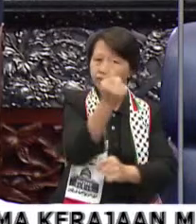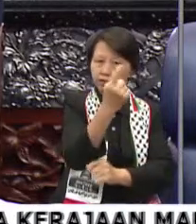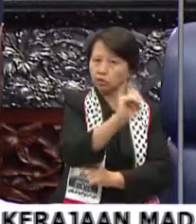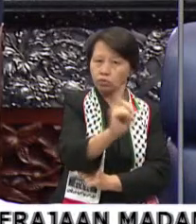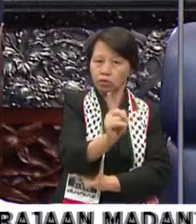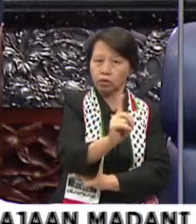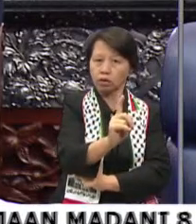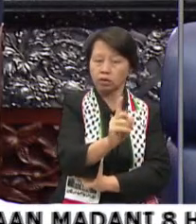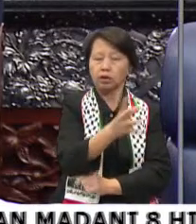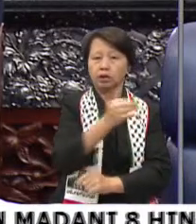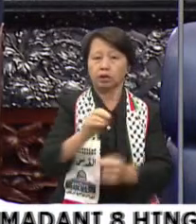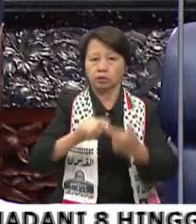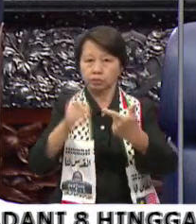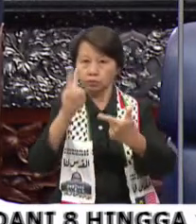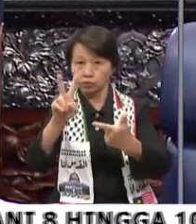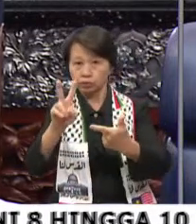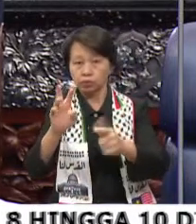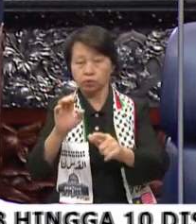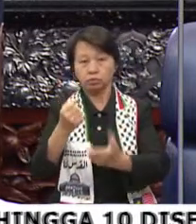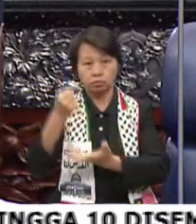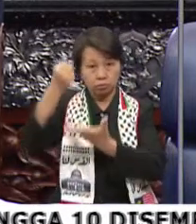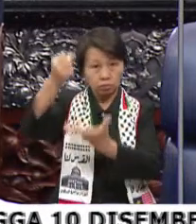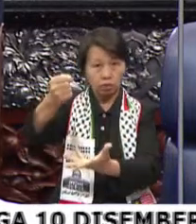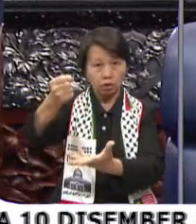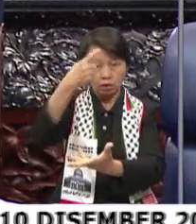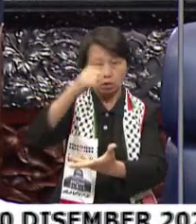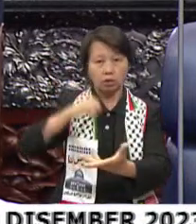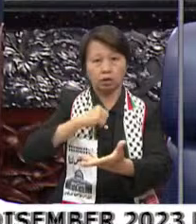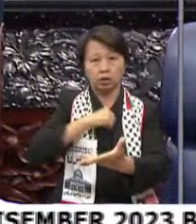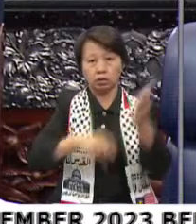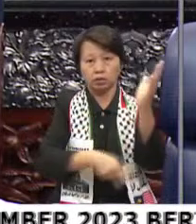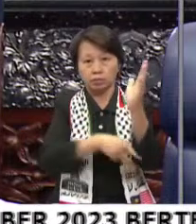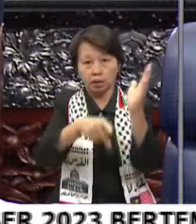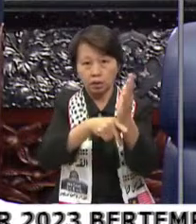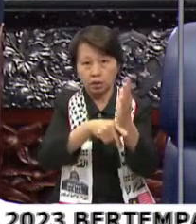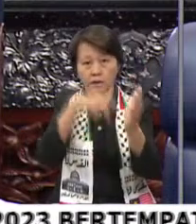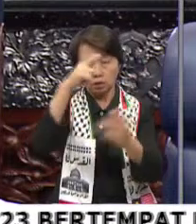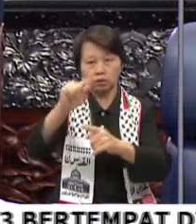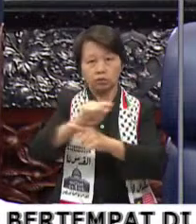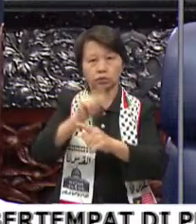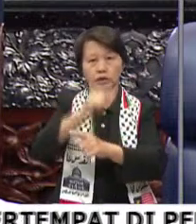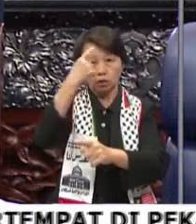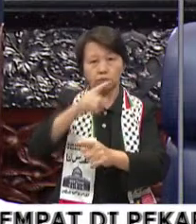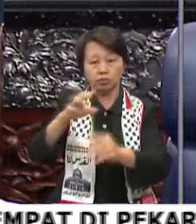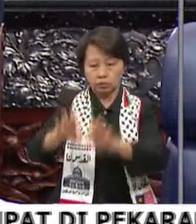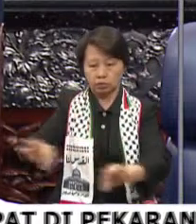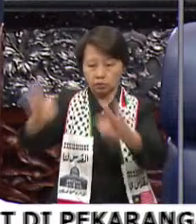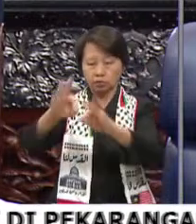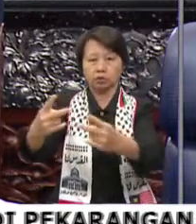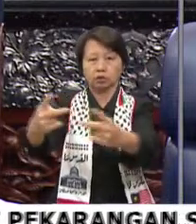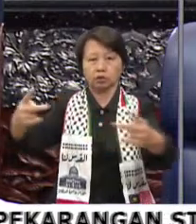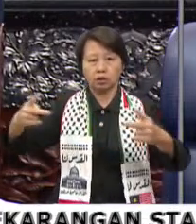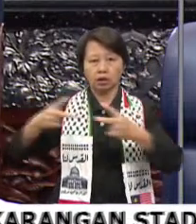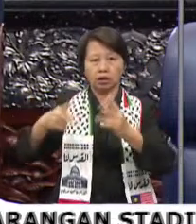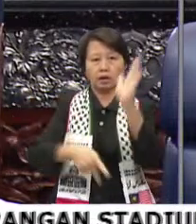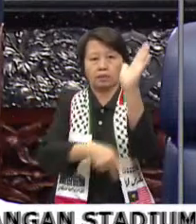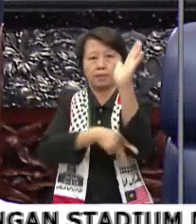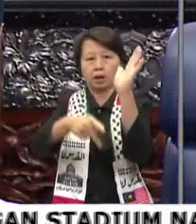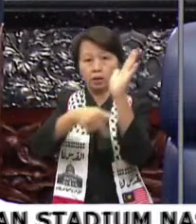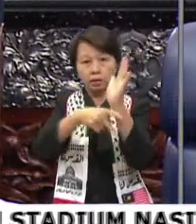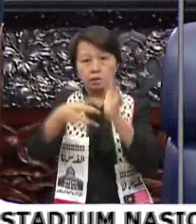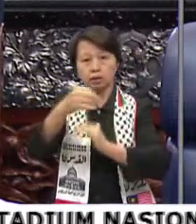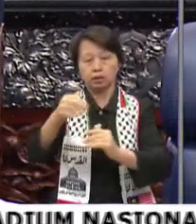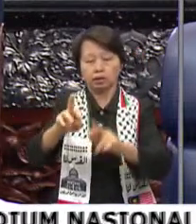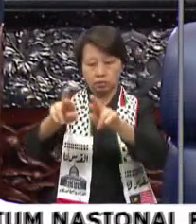sahaja dan yang keduanya Bukankah peruntukan untuk ahli parlimen ini digunakan untuk kepentingan kawasan parlimen